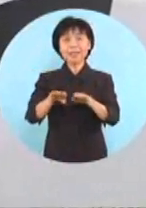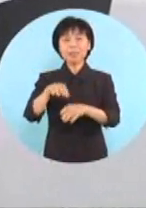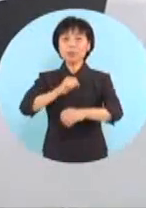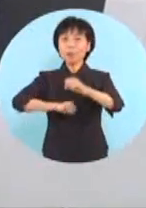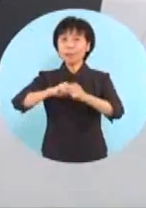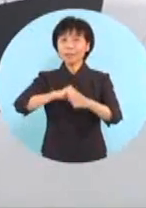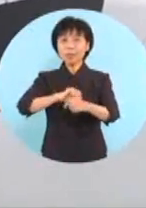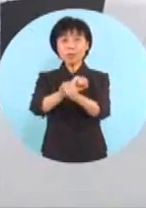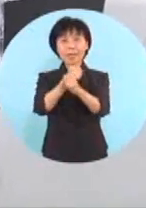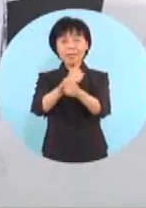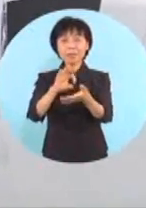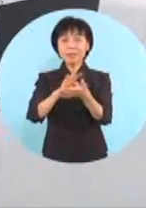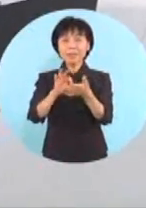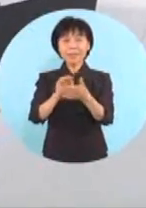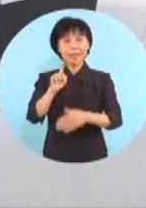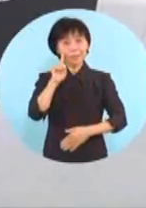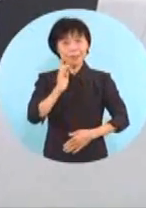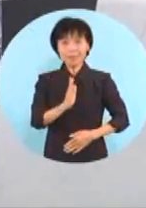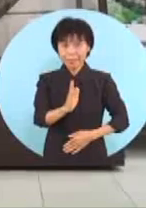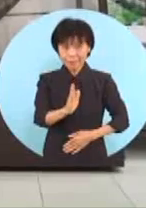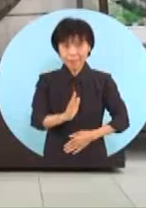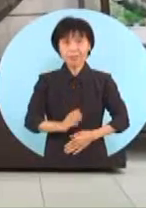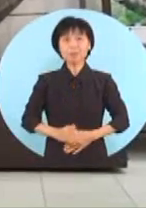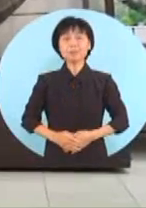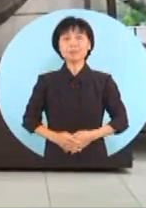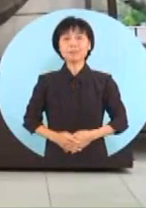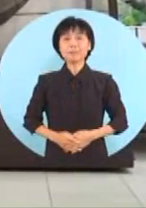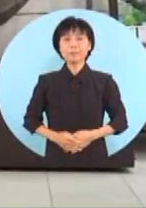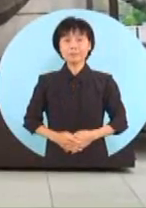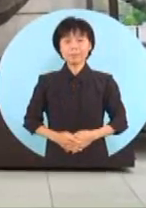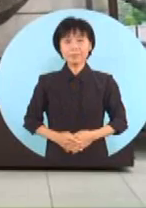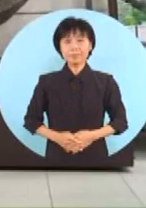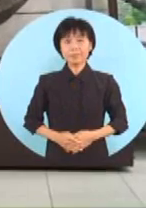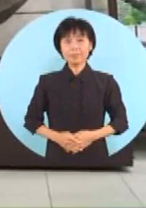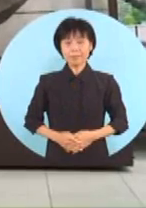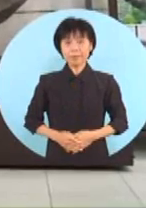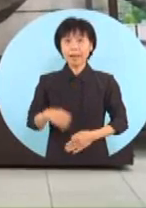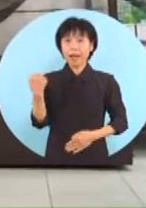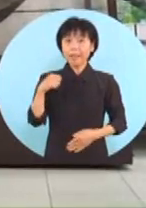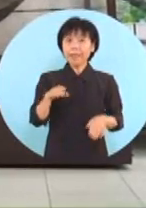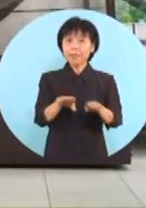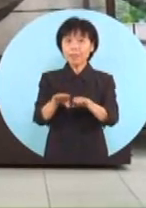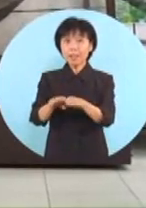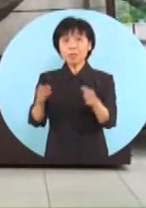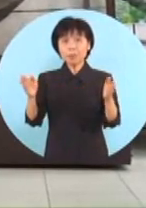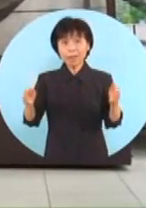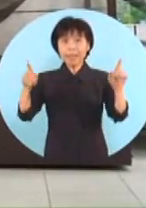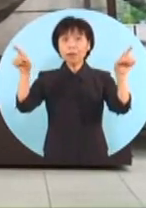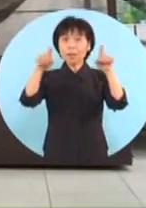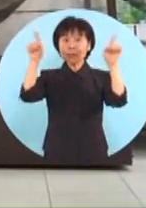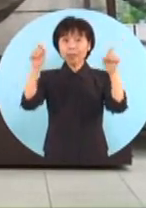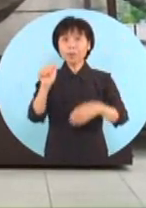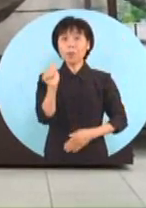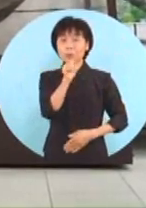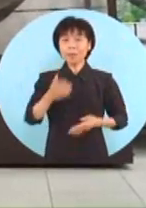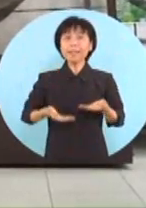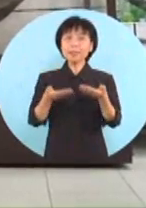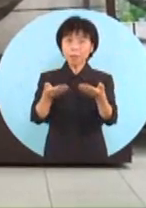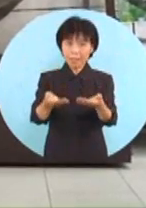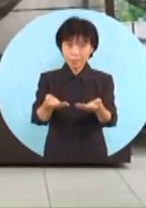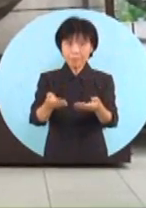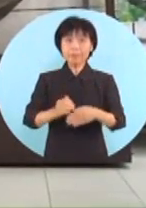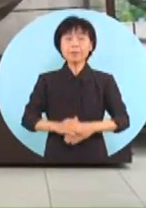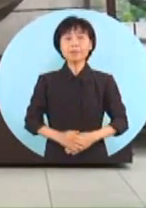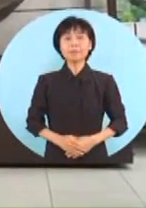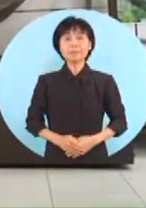休みの自由研究にお役立てください。 教育科学館の夏休み期間のイベントを紹介してもらい